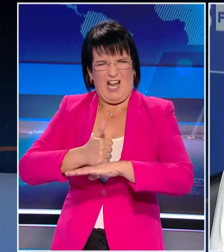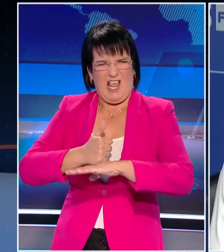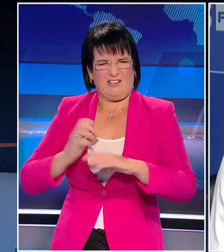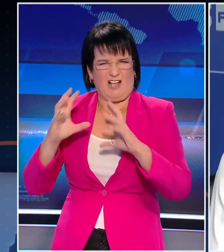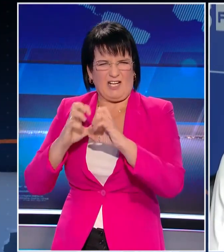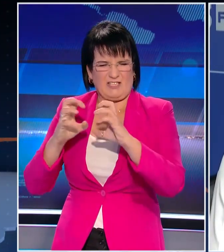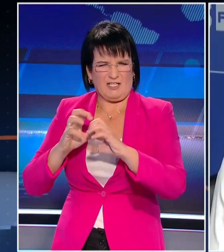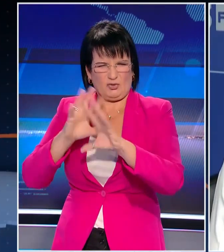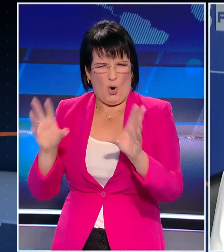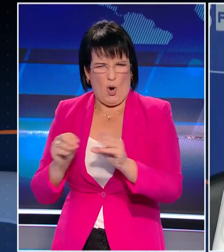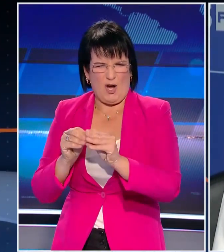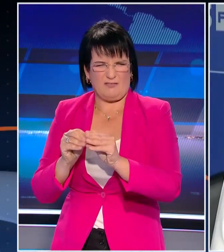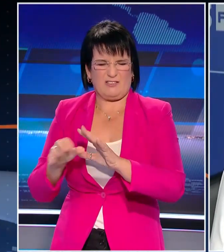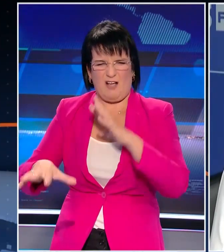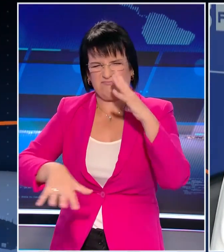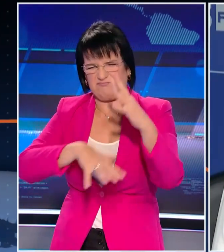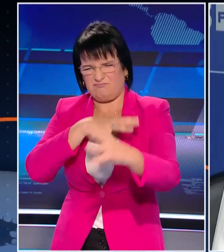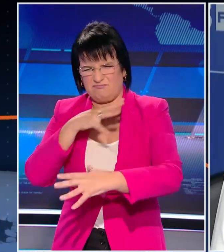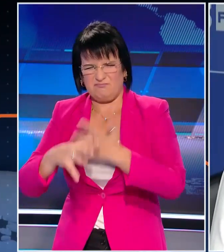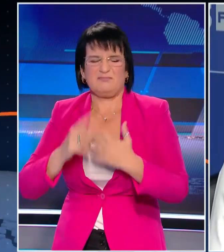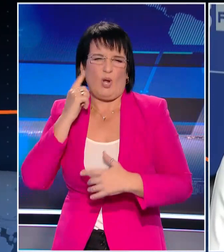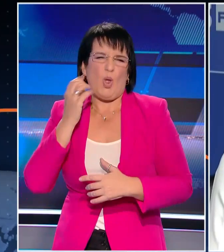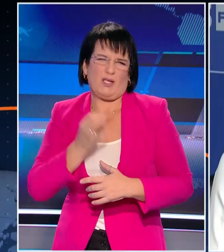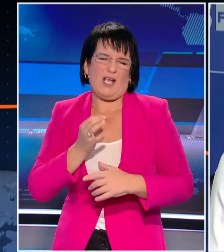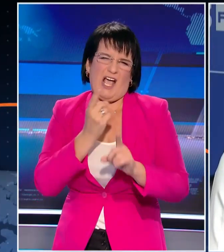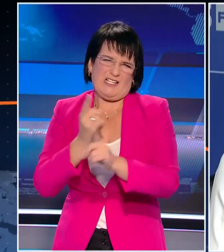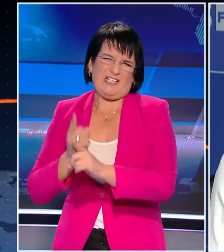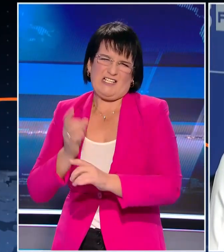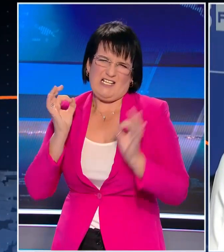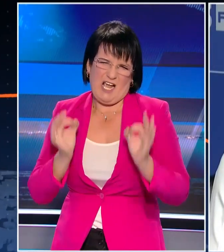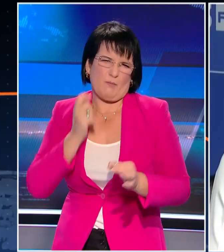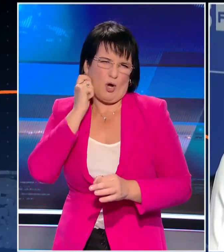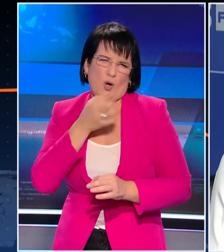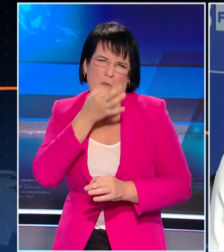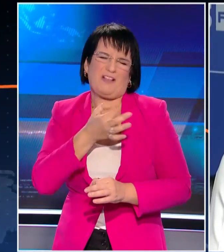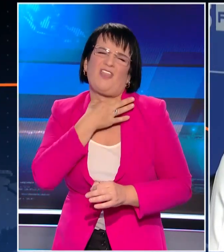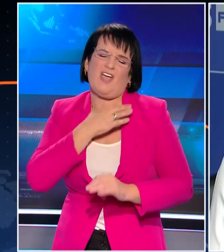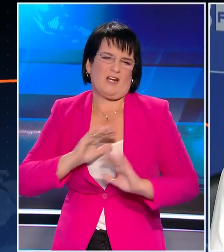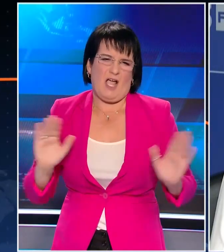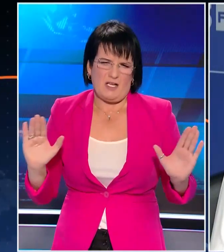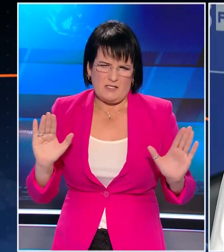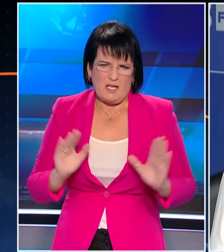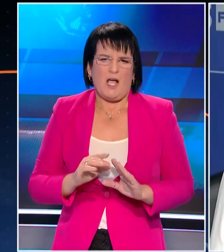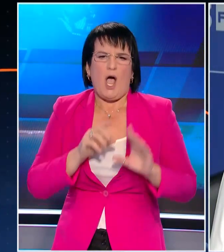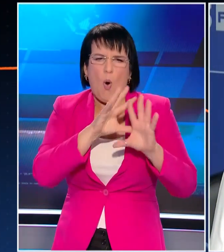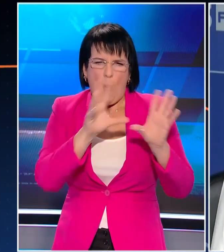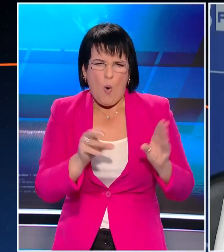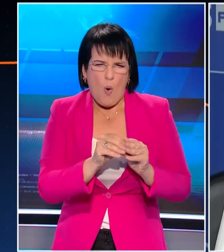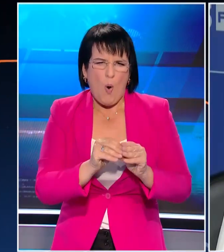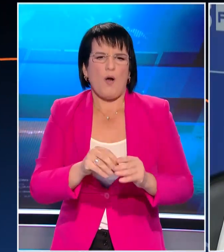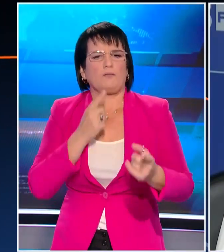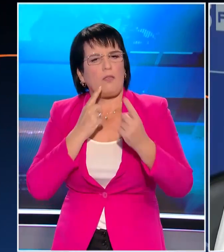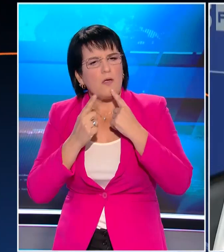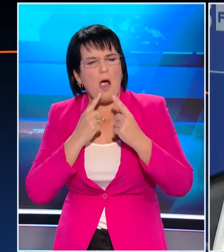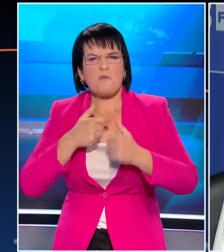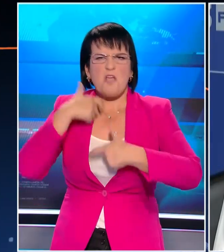εύλογα ερωτηματικά. Δεν νομίζω ότι χρειάζεται να αναφερθώ σε συγκεκριμένα ονόματα. Άρα θέλουν έναν ποιοτικό διάλογο